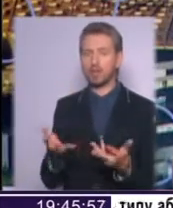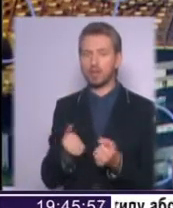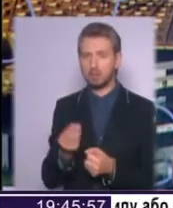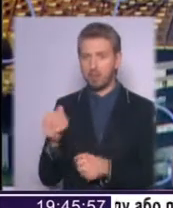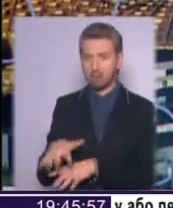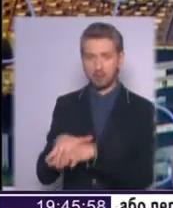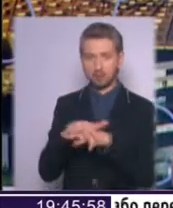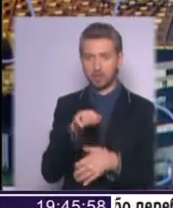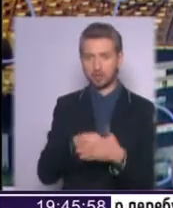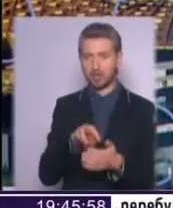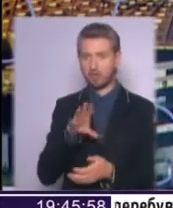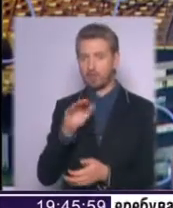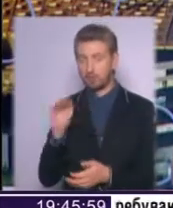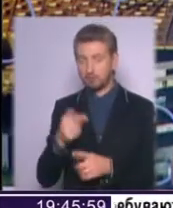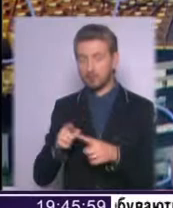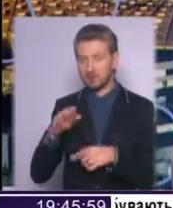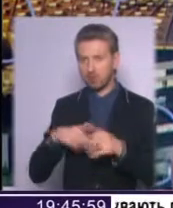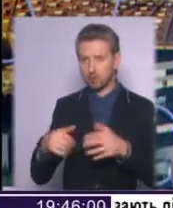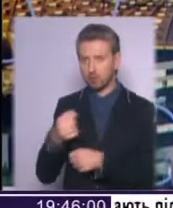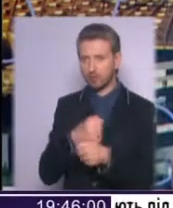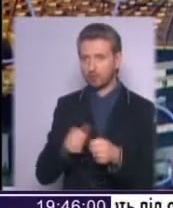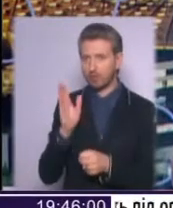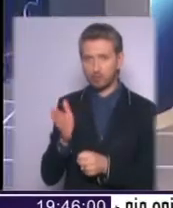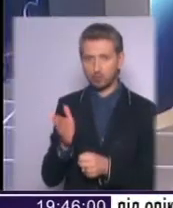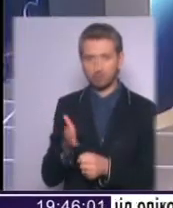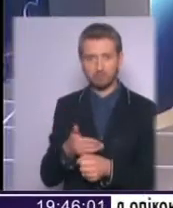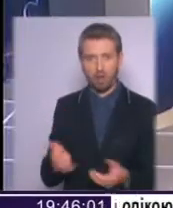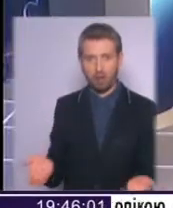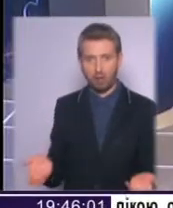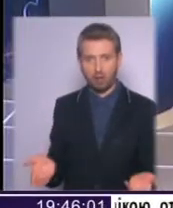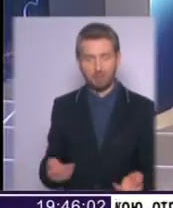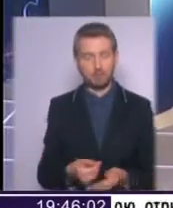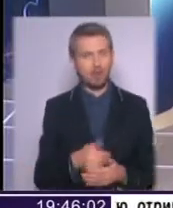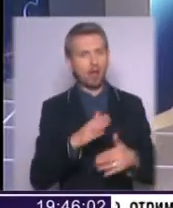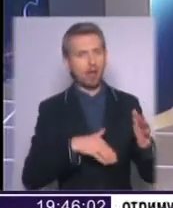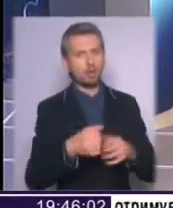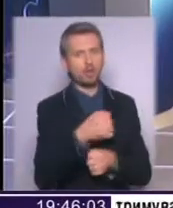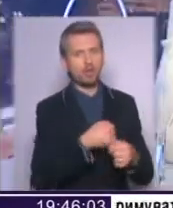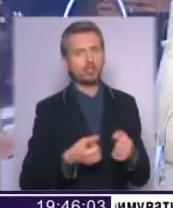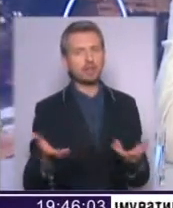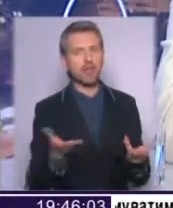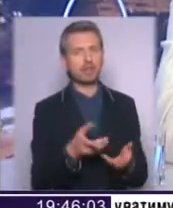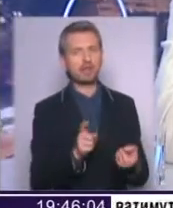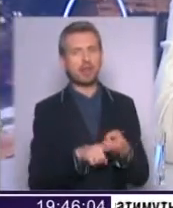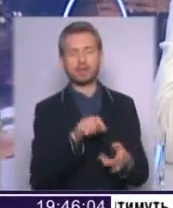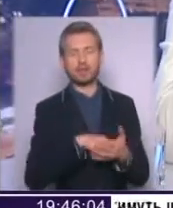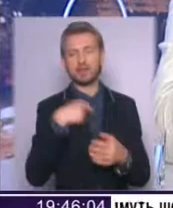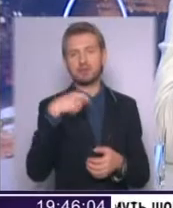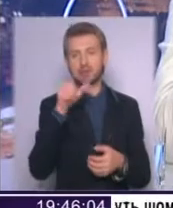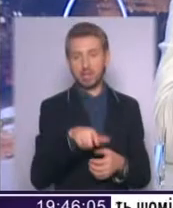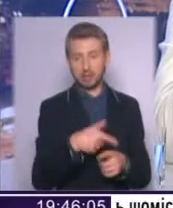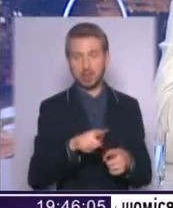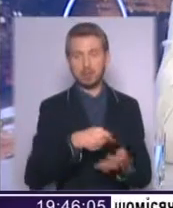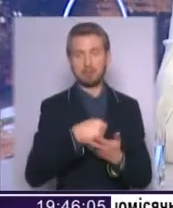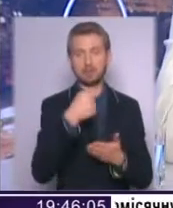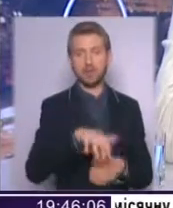від МВФ, ці кадрові рішення будуть. Ми так їх і не дочекалися. Ну, кадрові рішення, які залежать від президента, це призначення